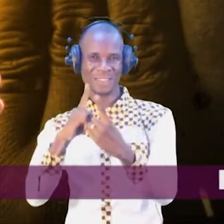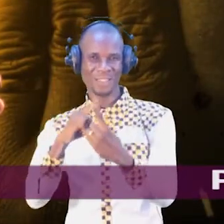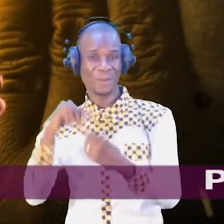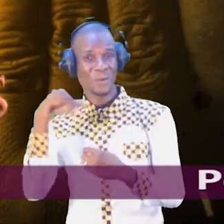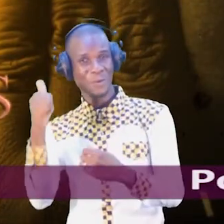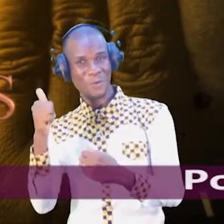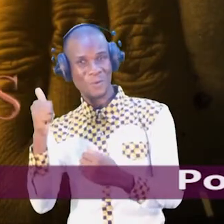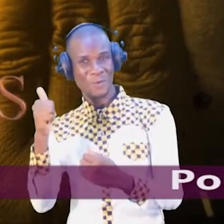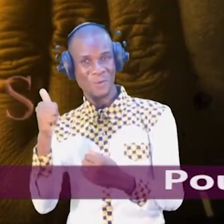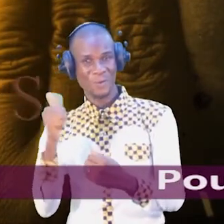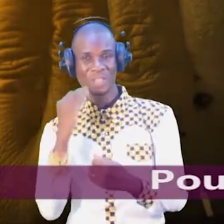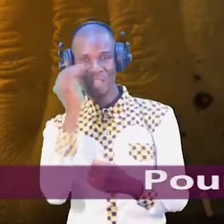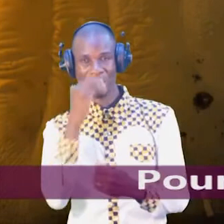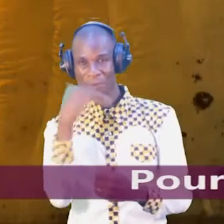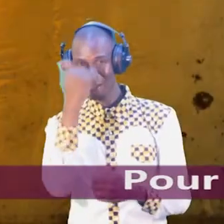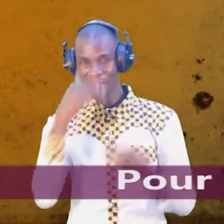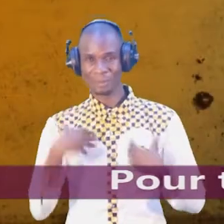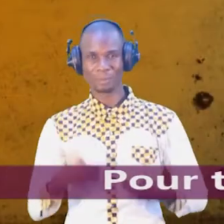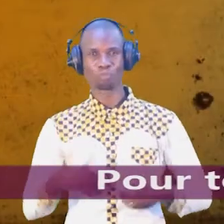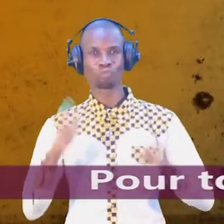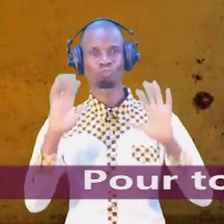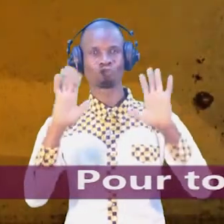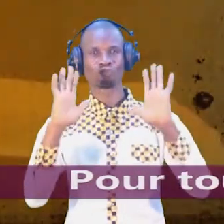ndeko kanisa bilaka na ye.